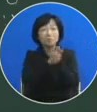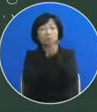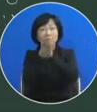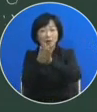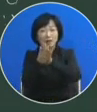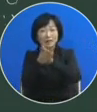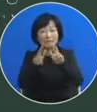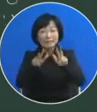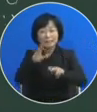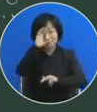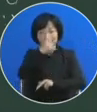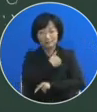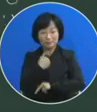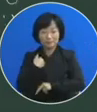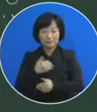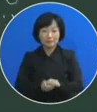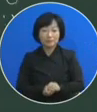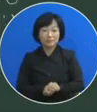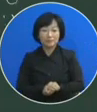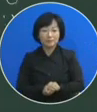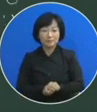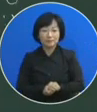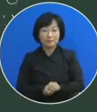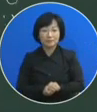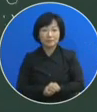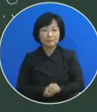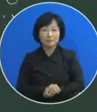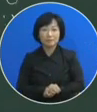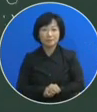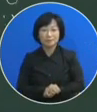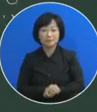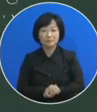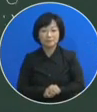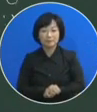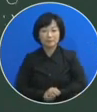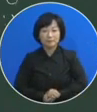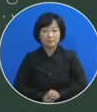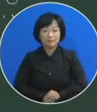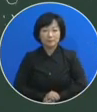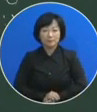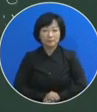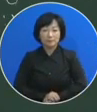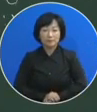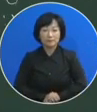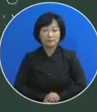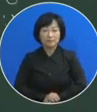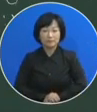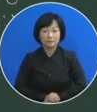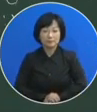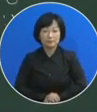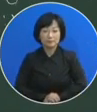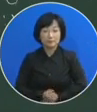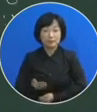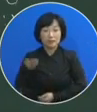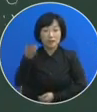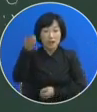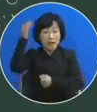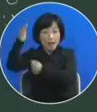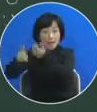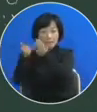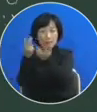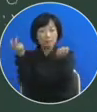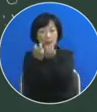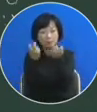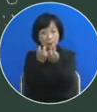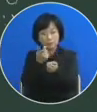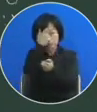and they changed, and still to that extent. 그런데 하나님께서는요, 미국을 비롯해서 전국에 복음 가진 개신교를 성장시키기 시작해요. And God began